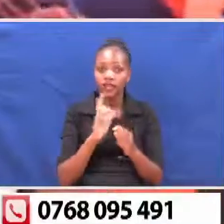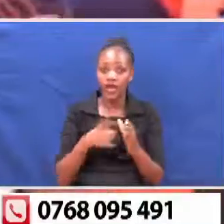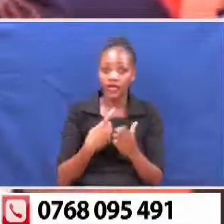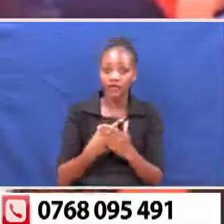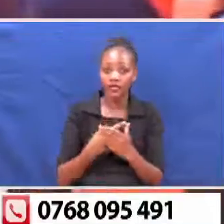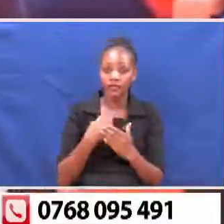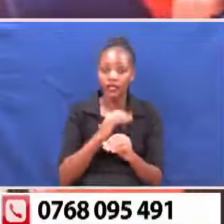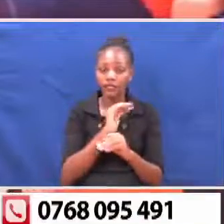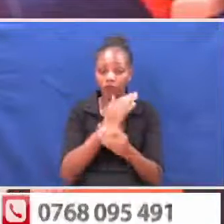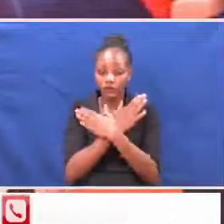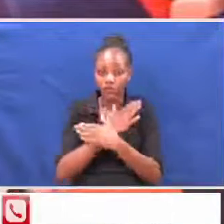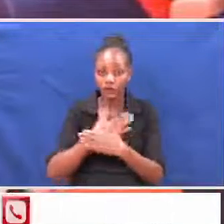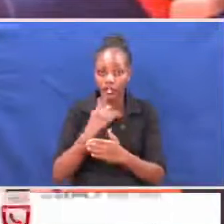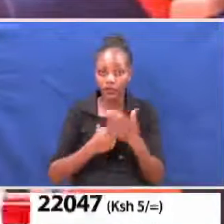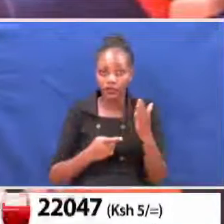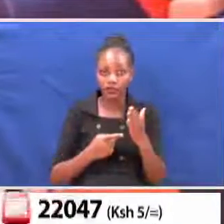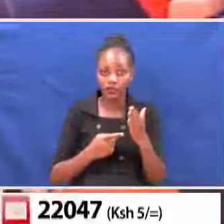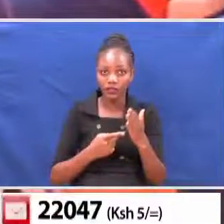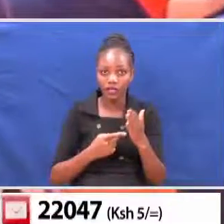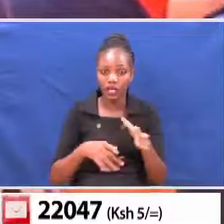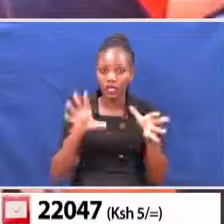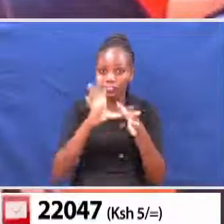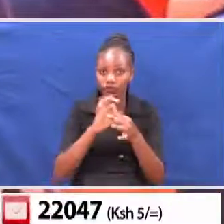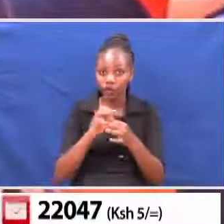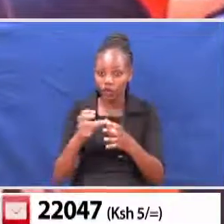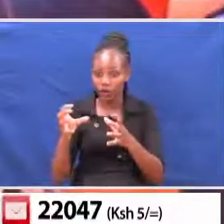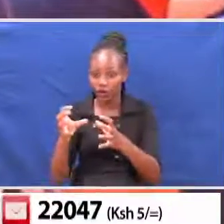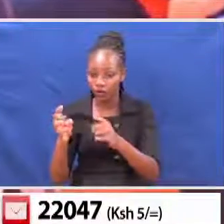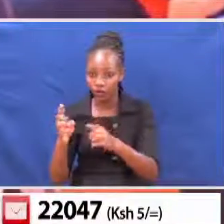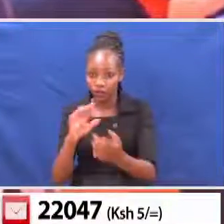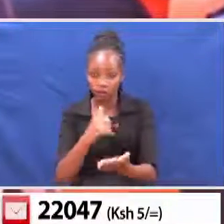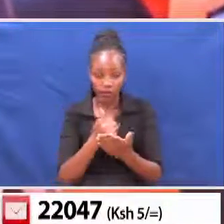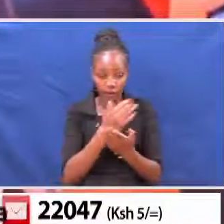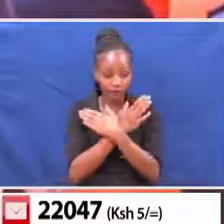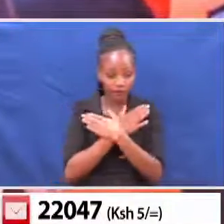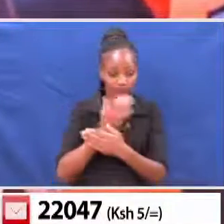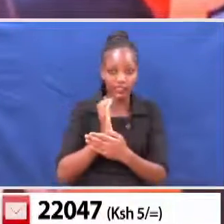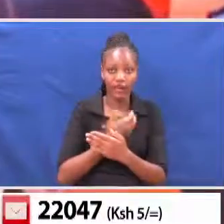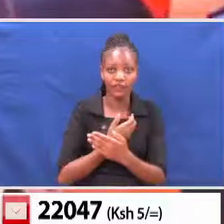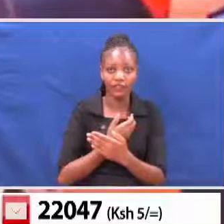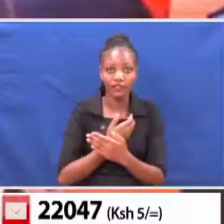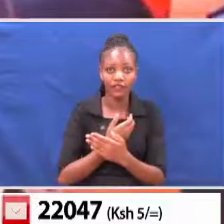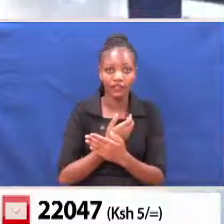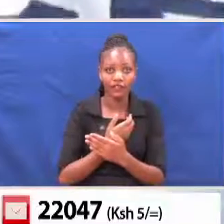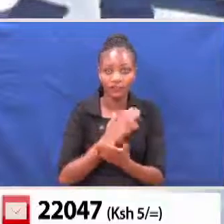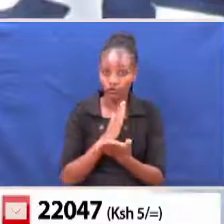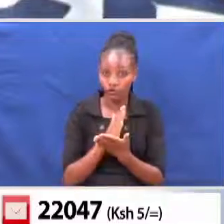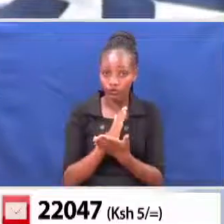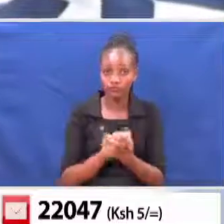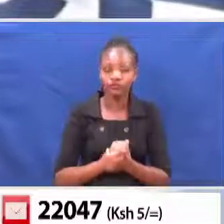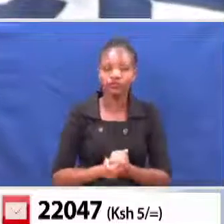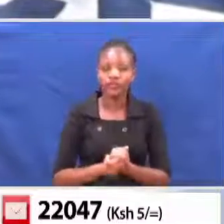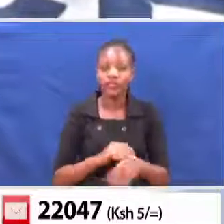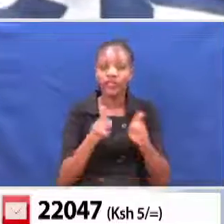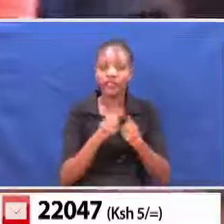Ninahimiza wenzangu kwamba wajiunge na kikundi kama hii ya kusaidia wenzetu. Jinsi vile nimesaidia.